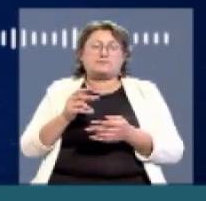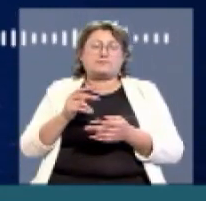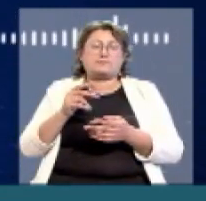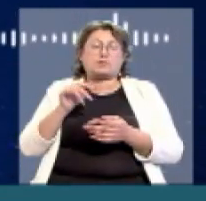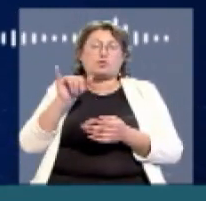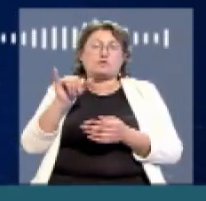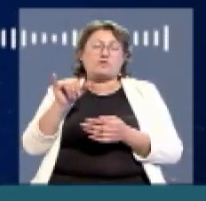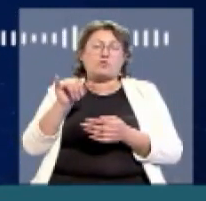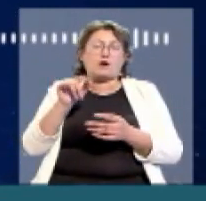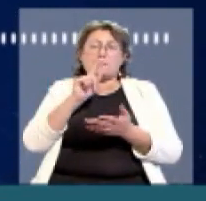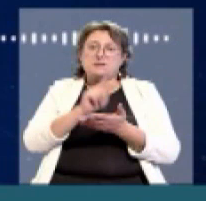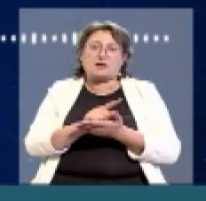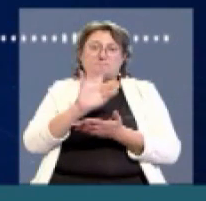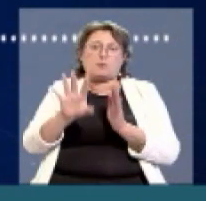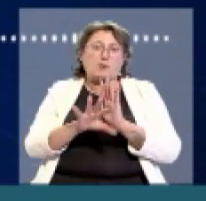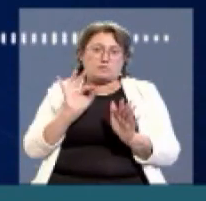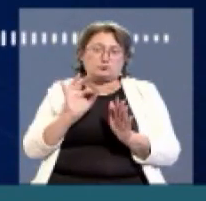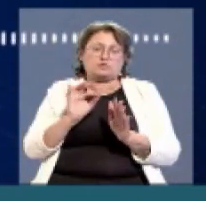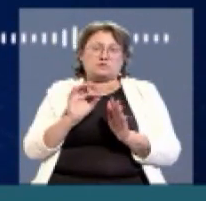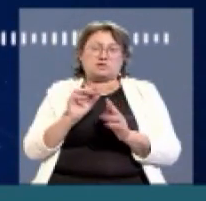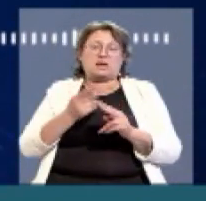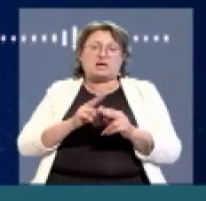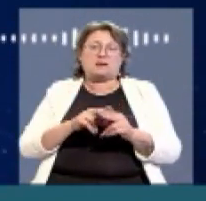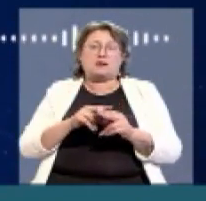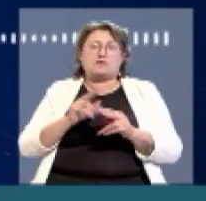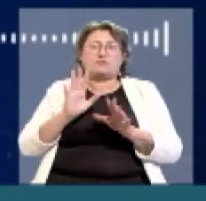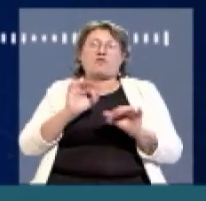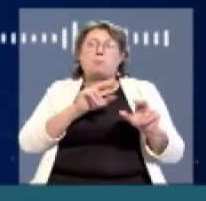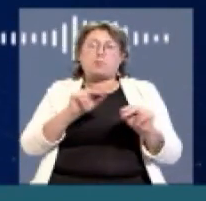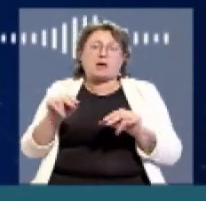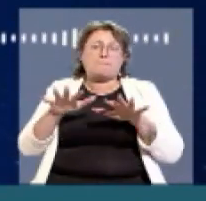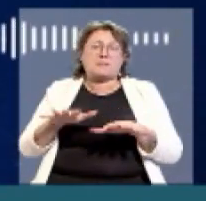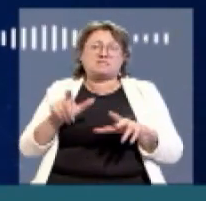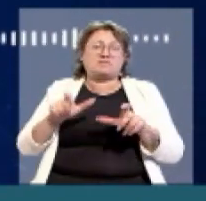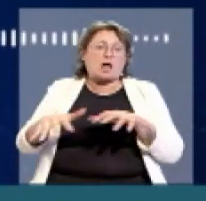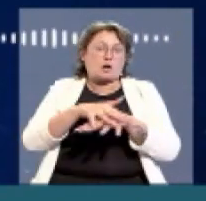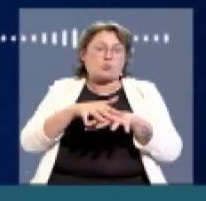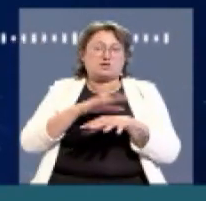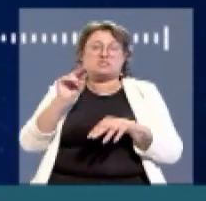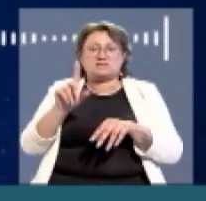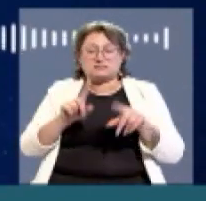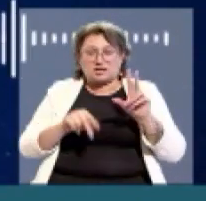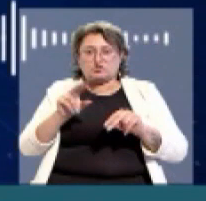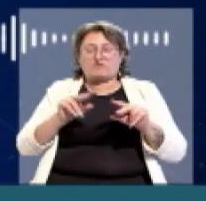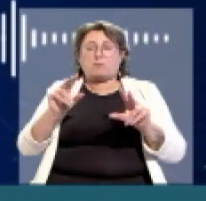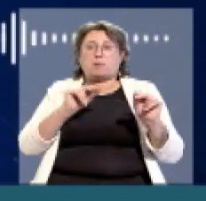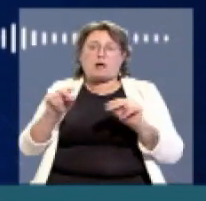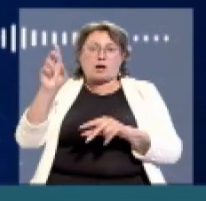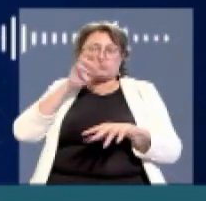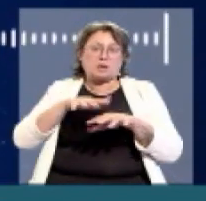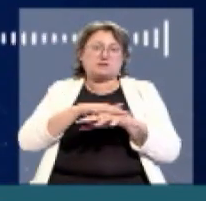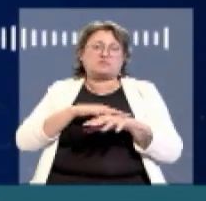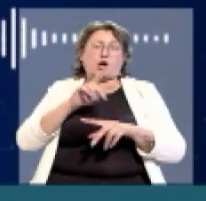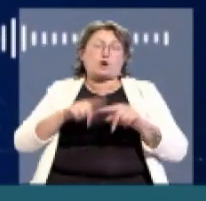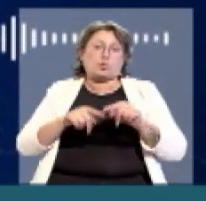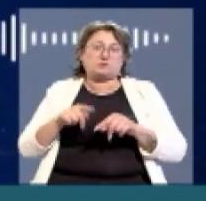доверяют, у него обязательно будет получаться. И это будет во благо местного народа, а значит и во благо государства, во